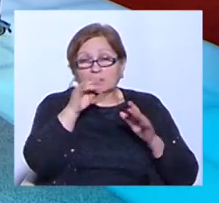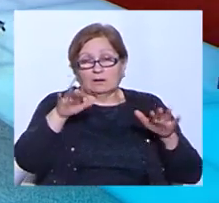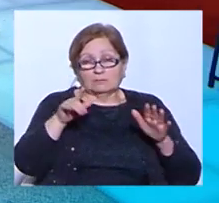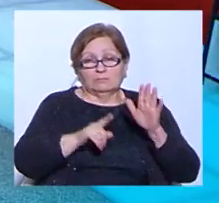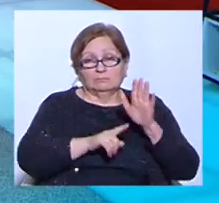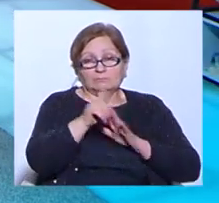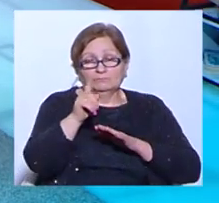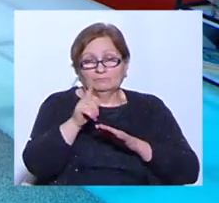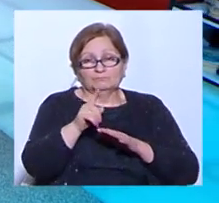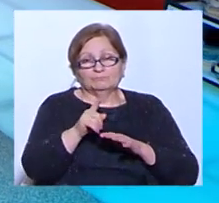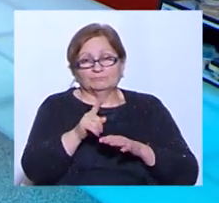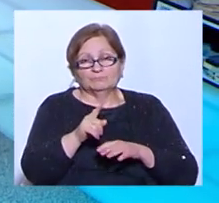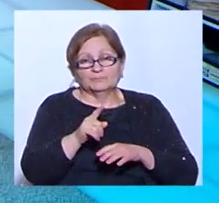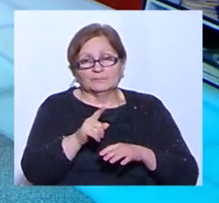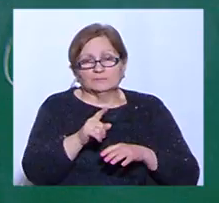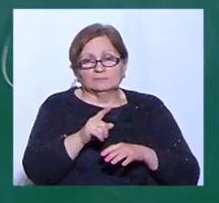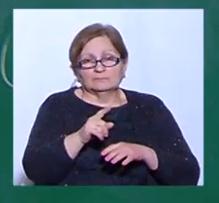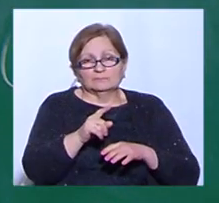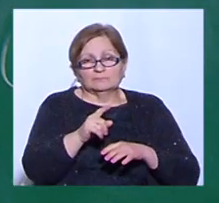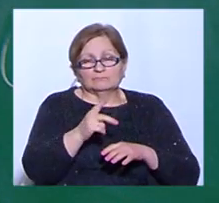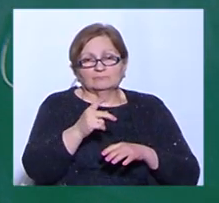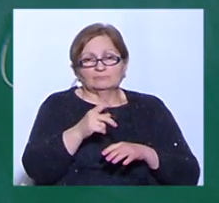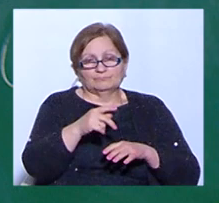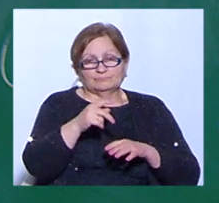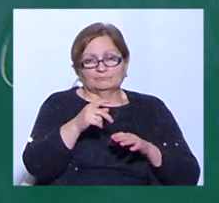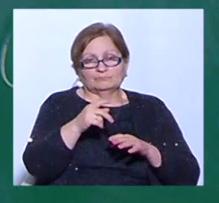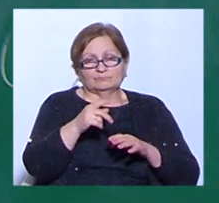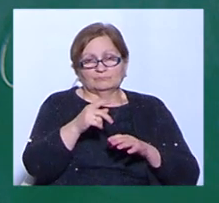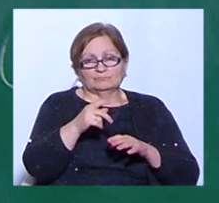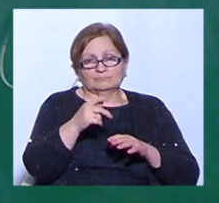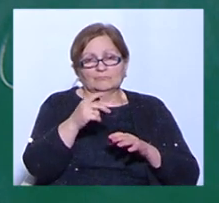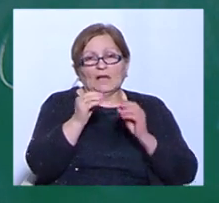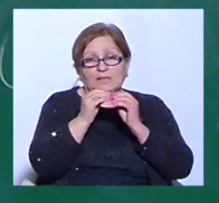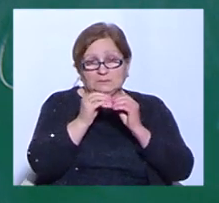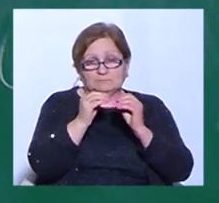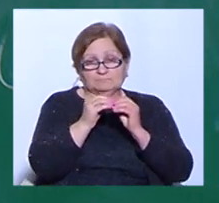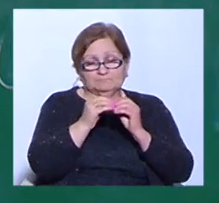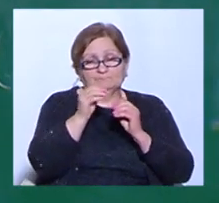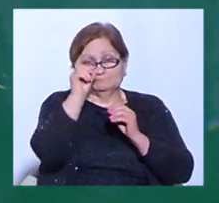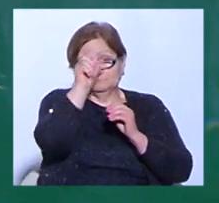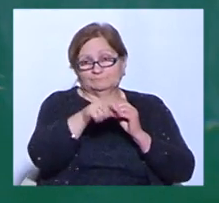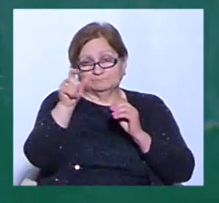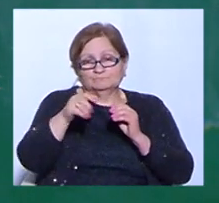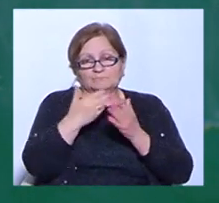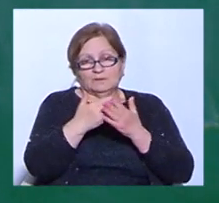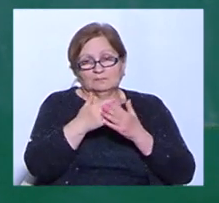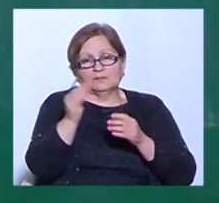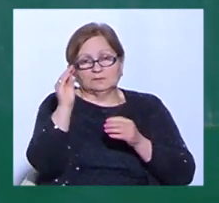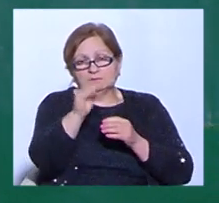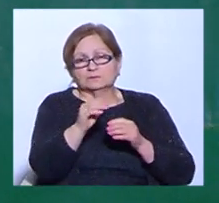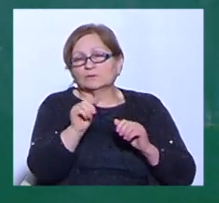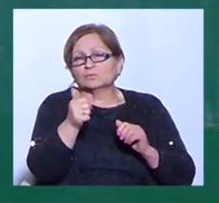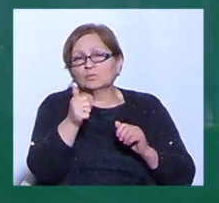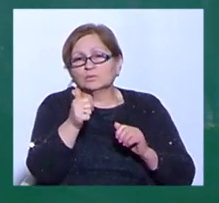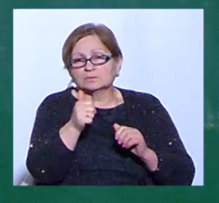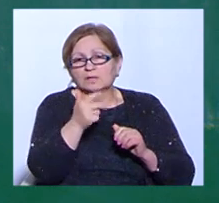10 რიგით, მაშინ რამდენი იქნება? პირველი ფორმულის თანახმად გვექნება 10 სამჯერ 10 n და 10 მინუს